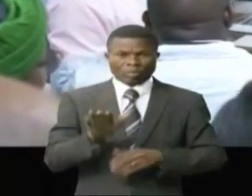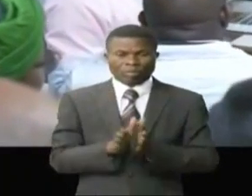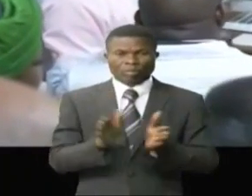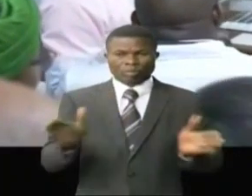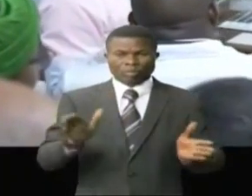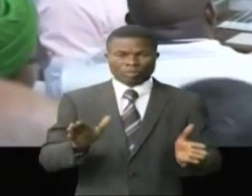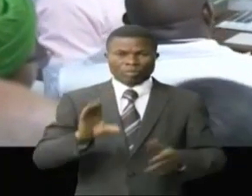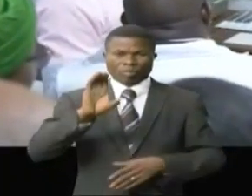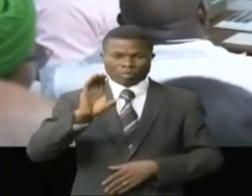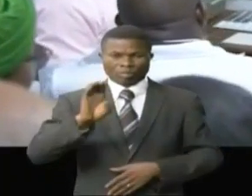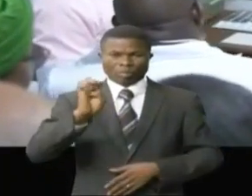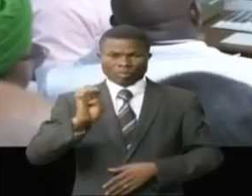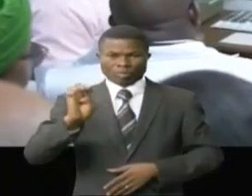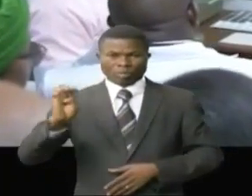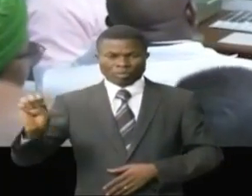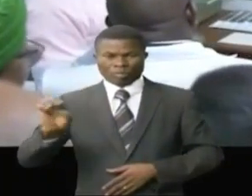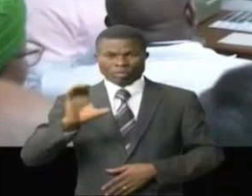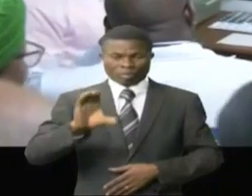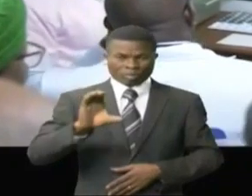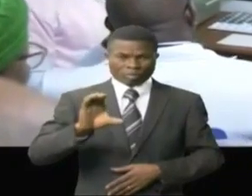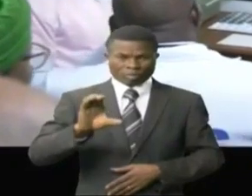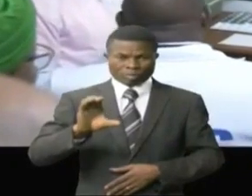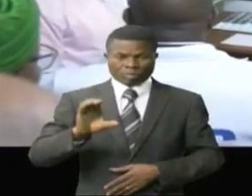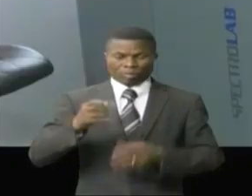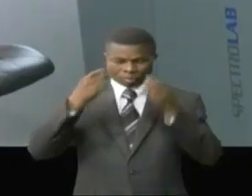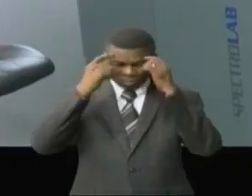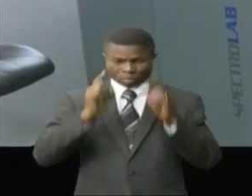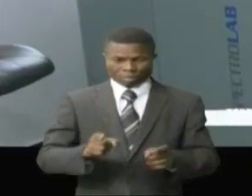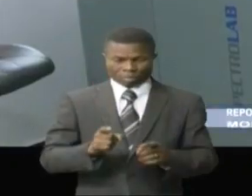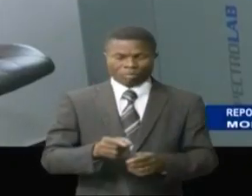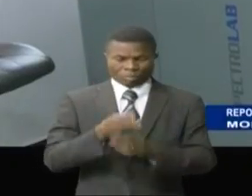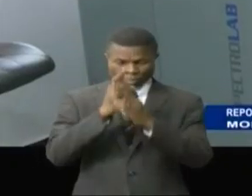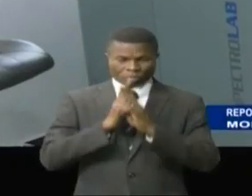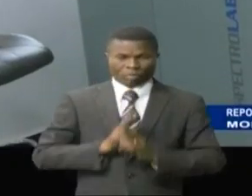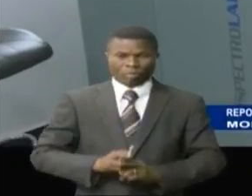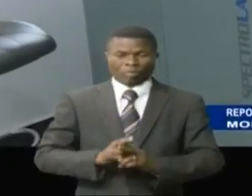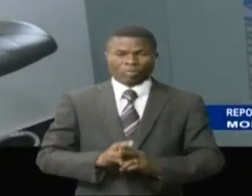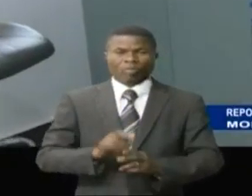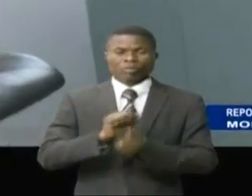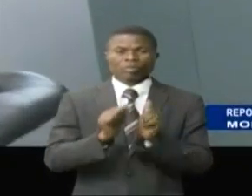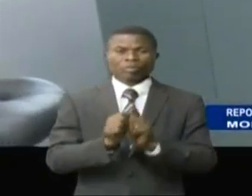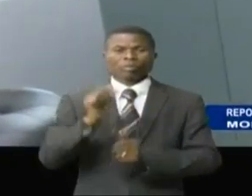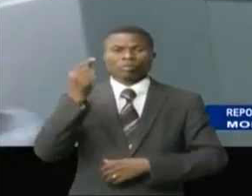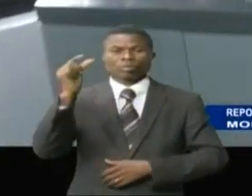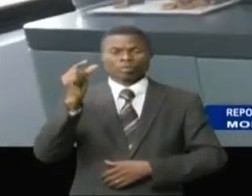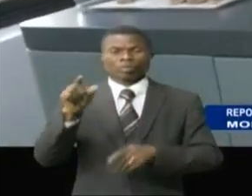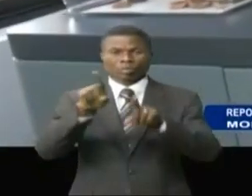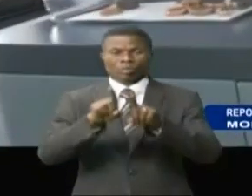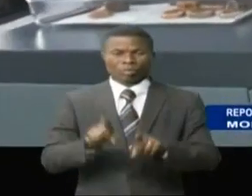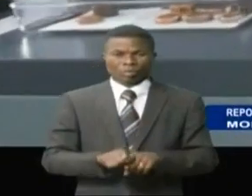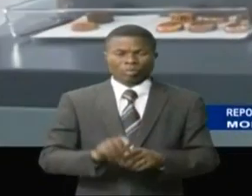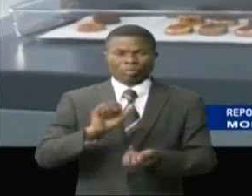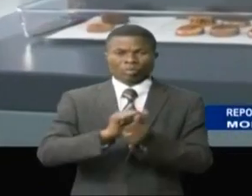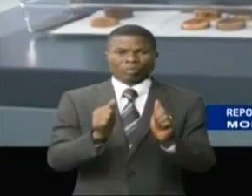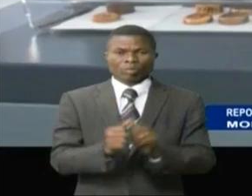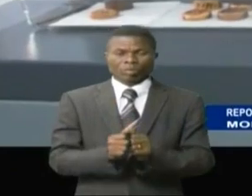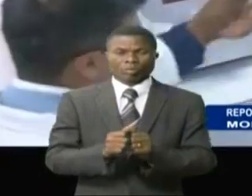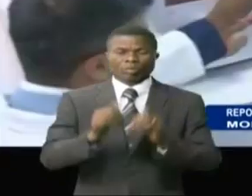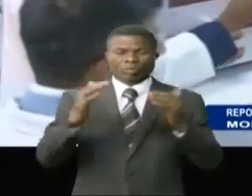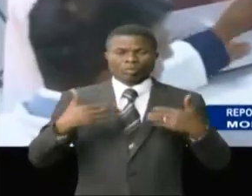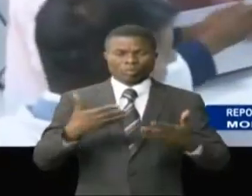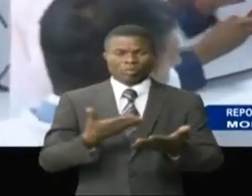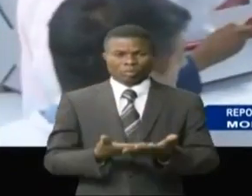du CEEC qui détermine la teneur de la substance minérale et les taux d'humidité.